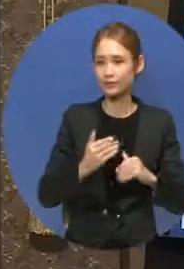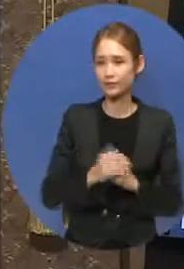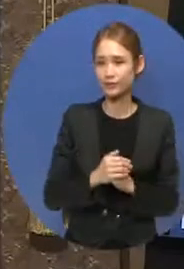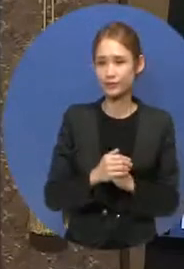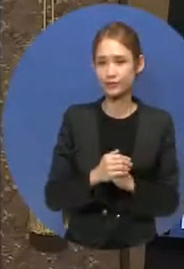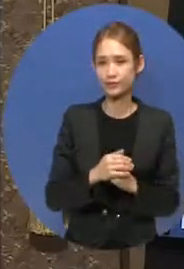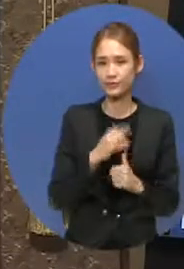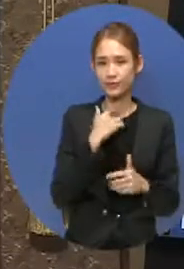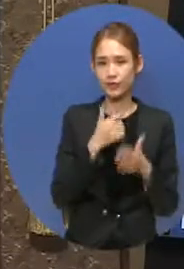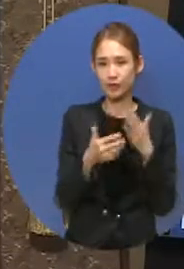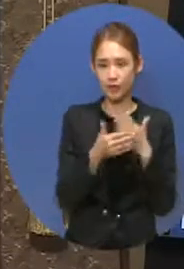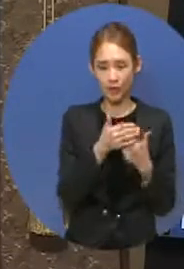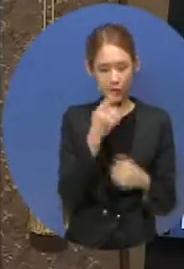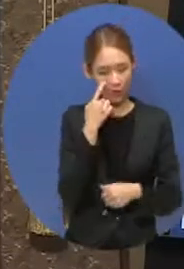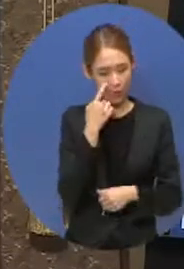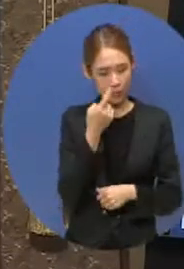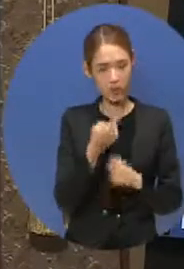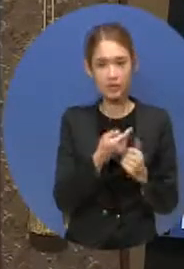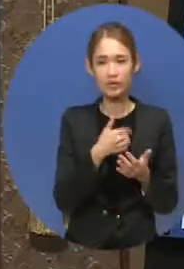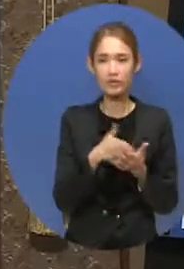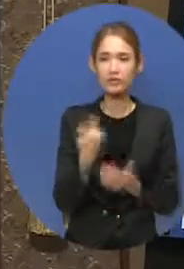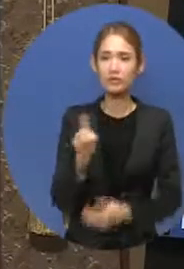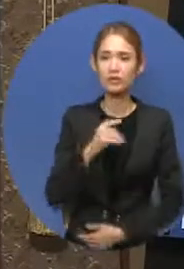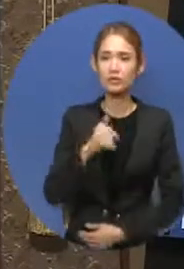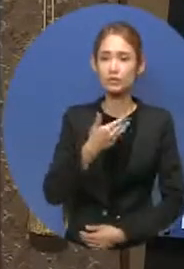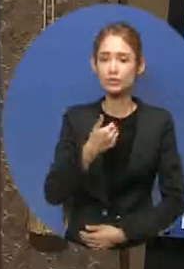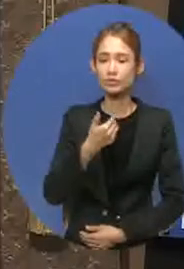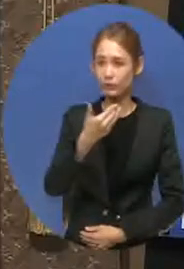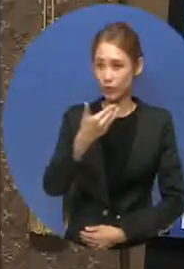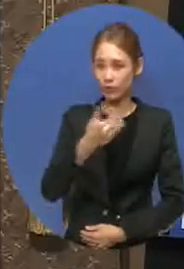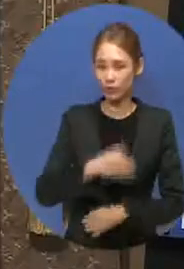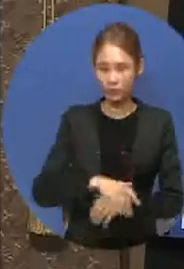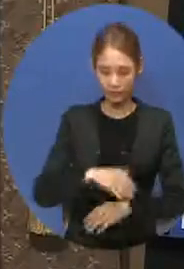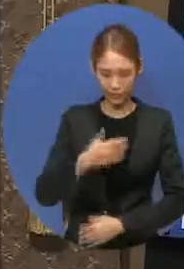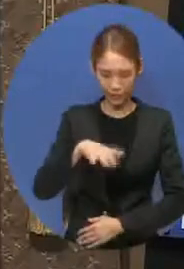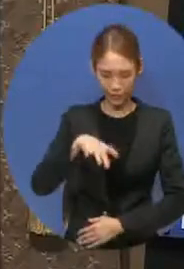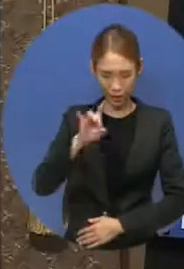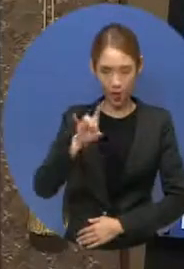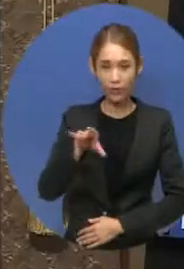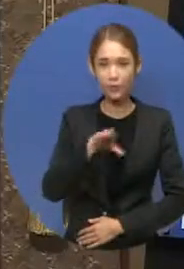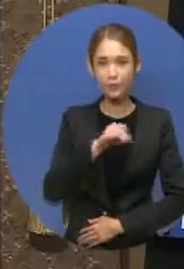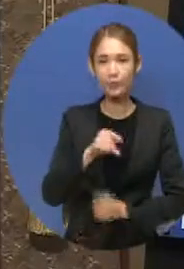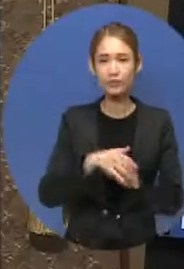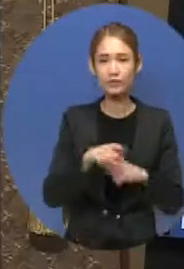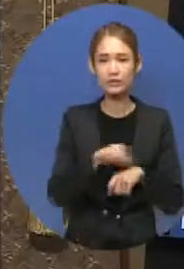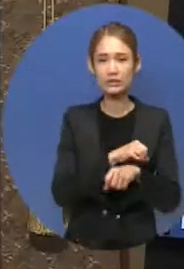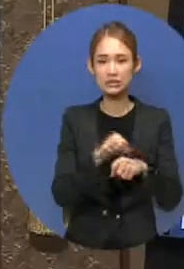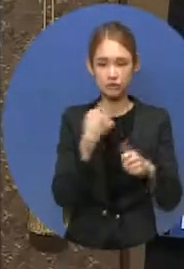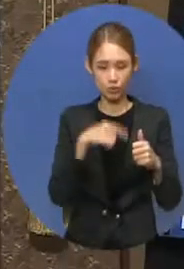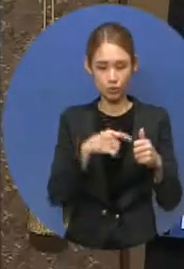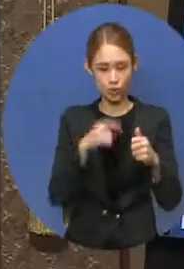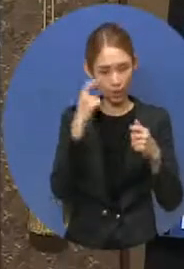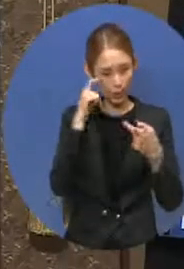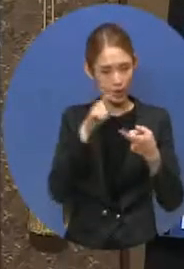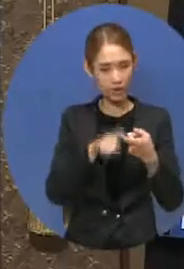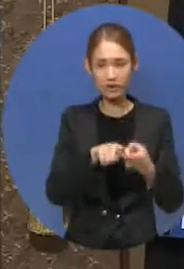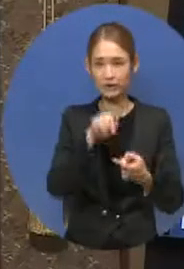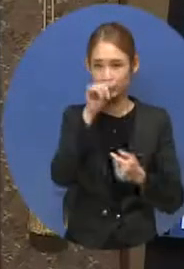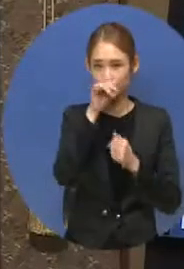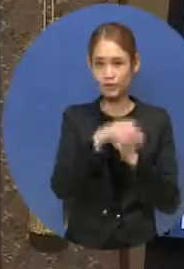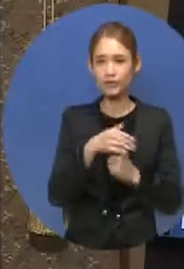쭉 경험을 보니까 네. 1990년에는 주로 조기 교육과 특수 교육 쪽에 제가 관심을 가지셨고요.